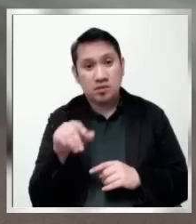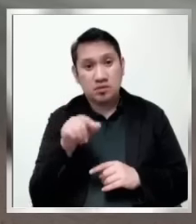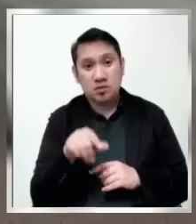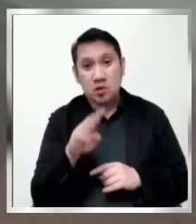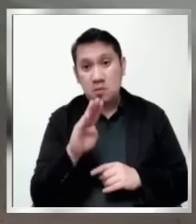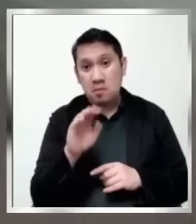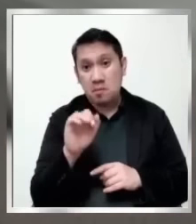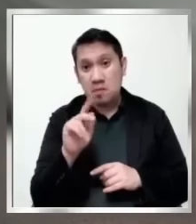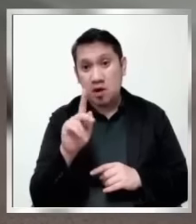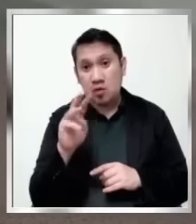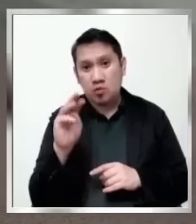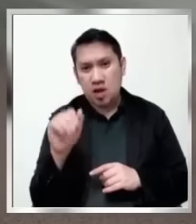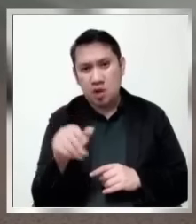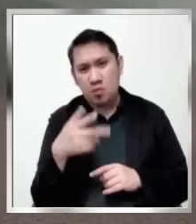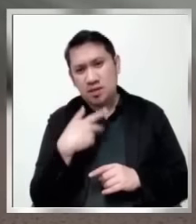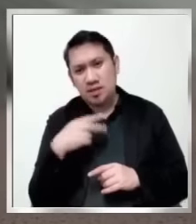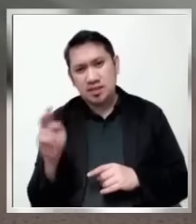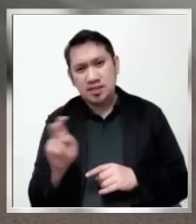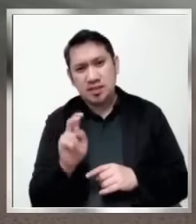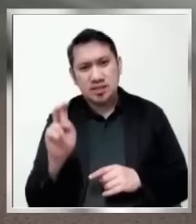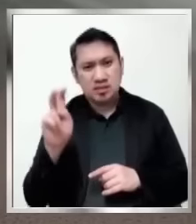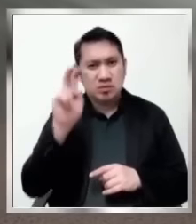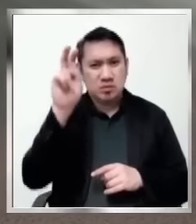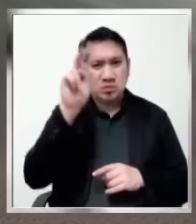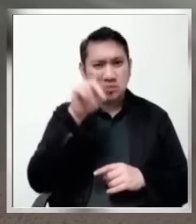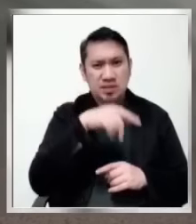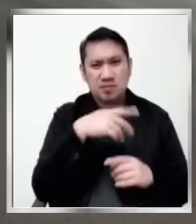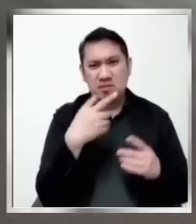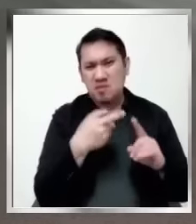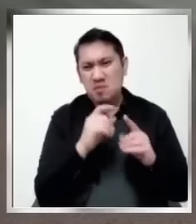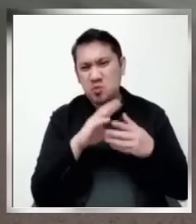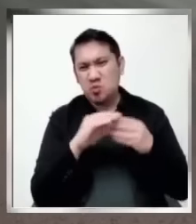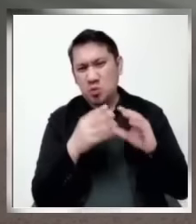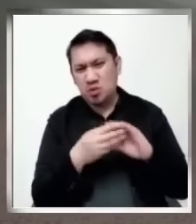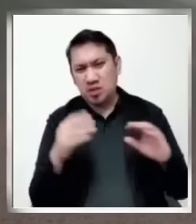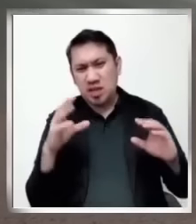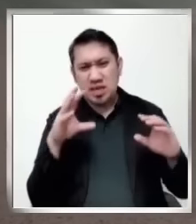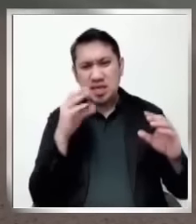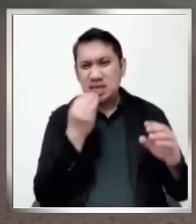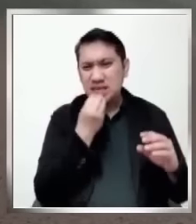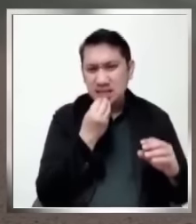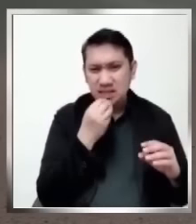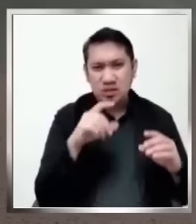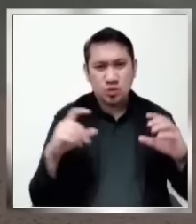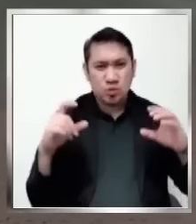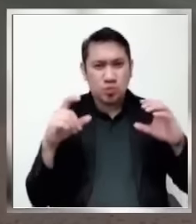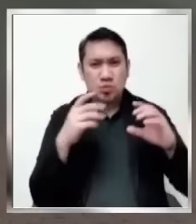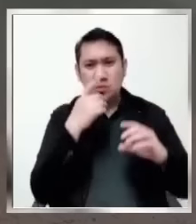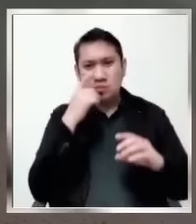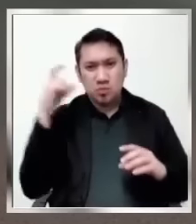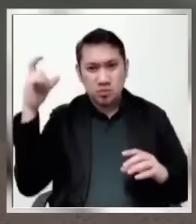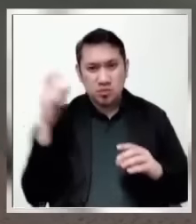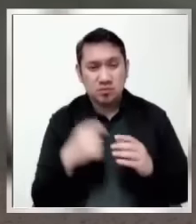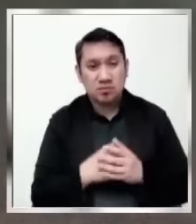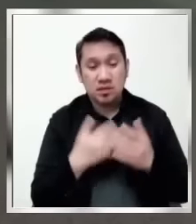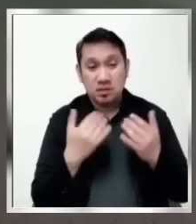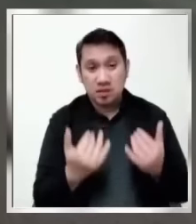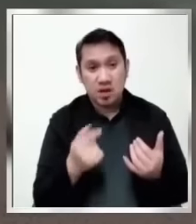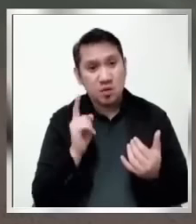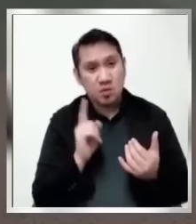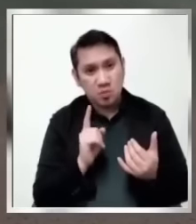malaahas na dragon na nilalamon ang buwan. Na siya raw rason kung bakit nagkaka-eclipse. Samantala, para malaman ng trailer sa likod ng